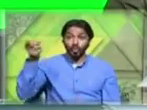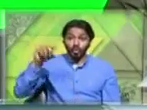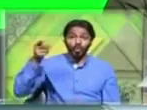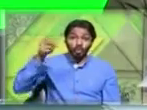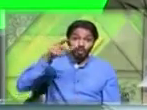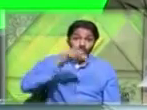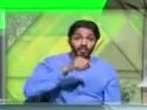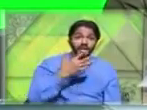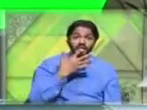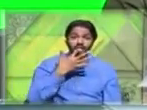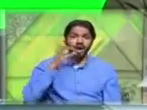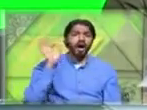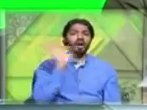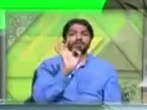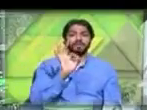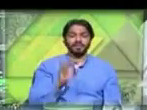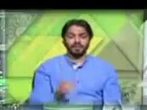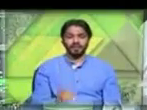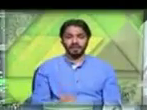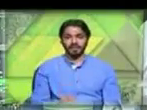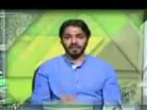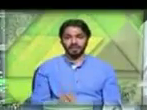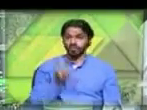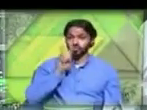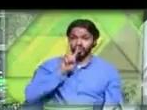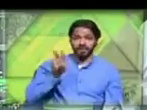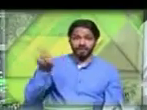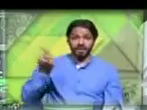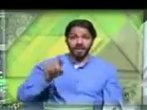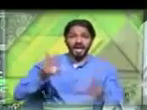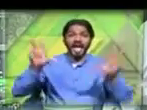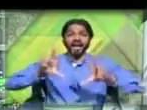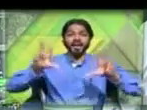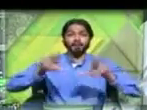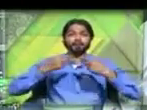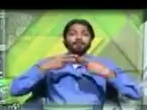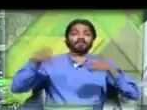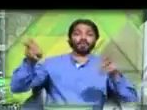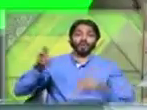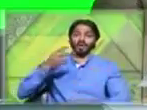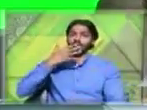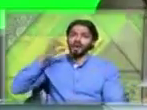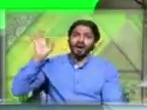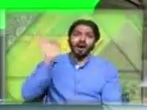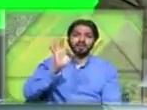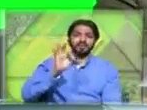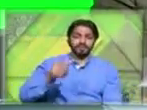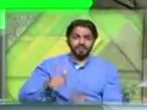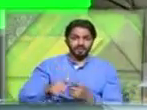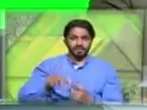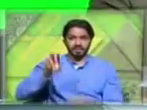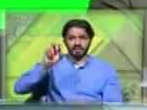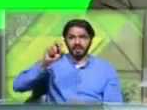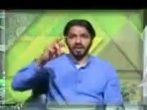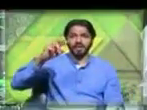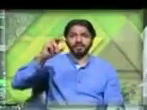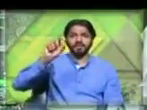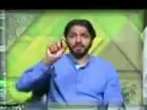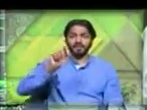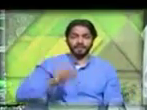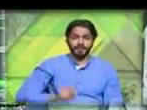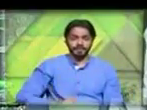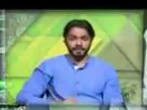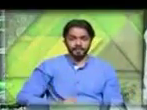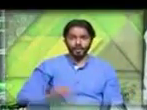القذف، اتهام الناس، رمي الناس في أعراضهم، وإن الذين يرمون المحصنات، نعم، رمي الناس